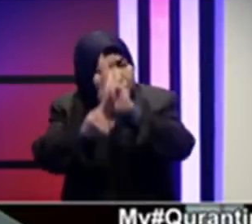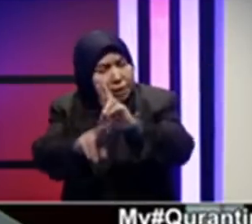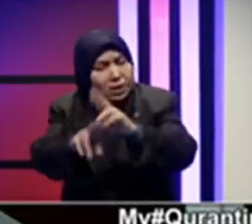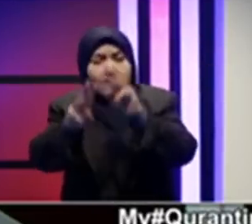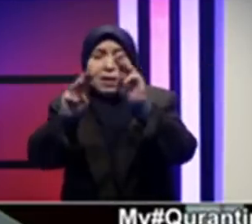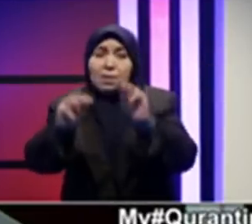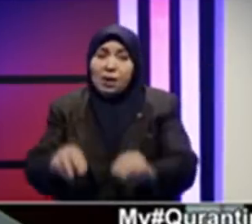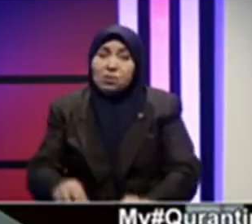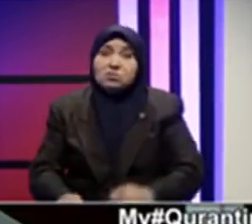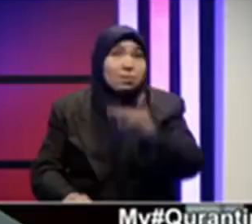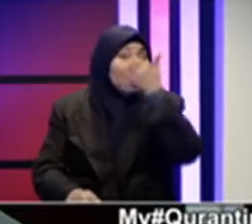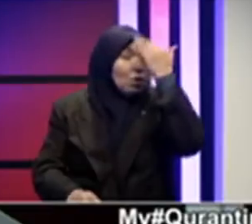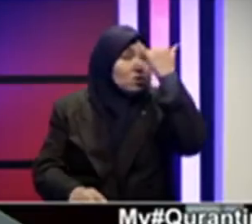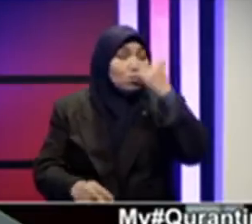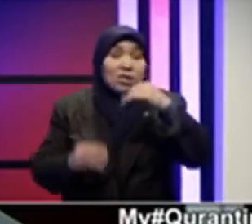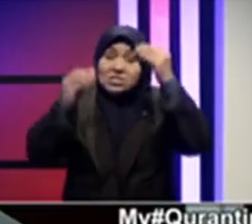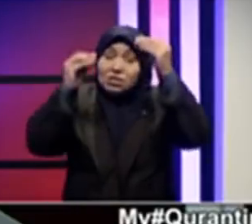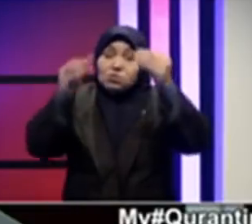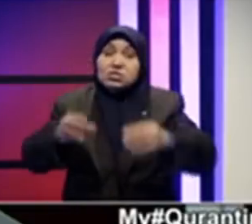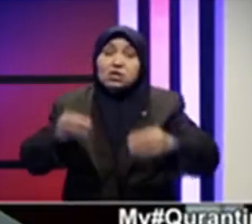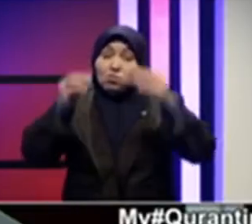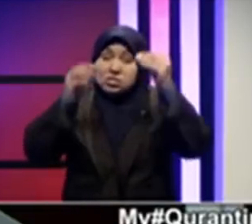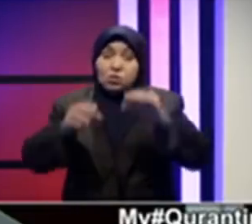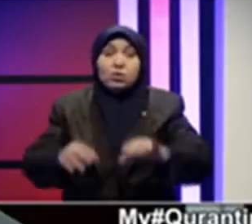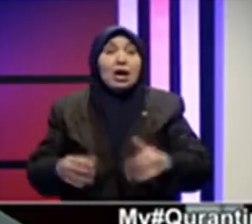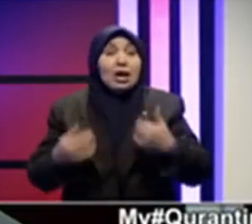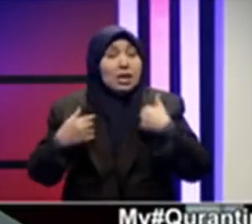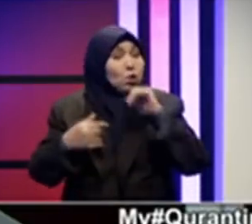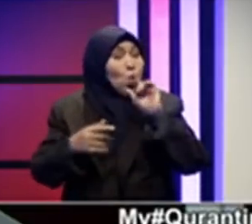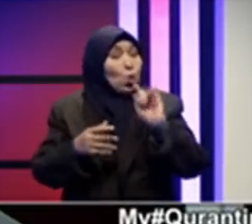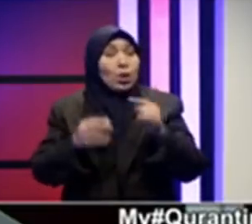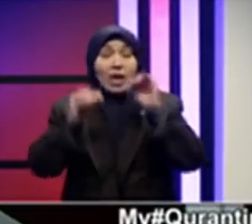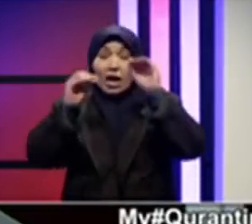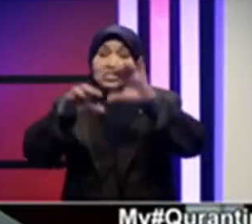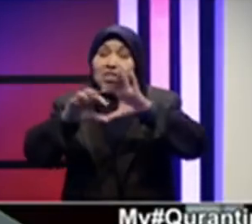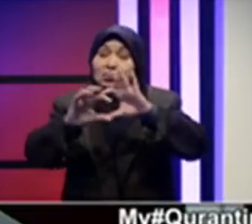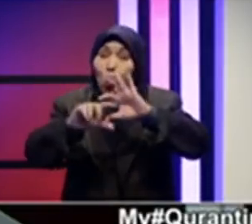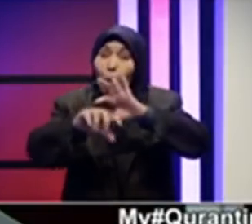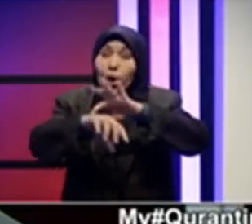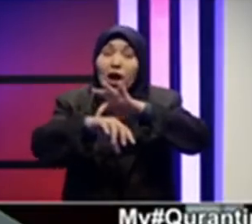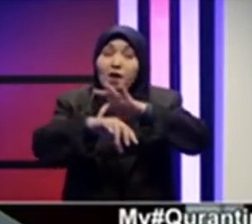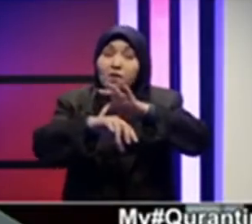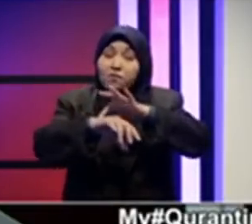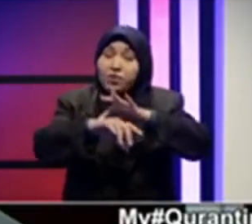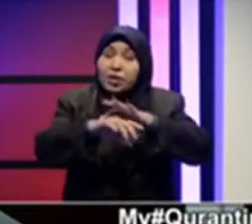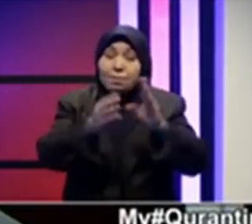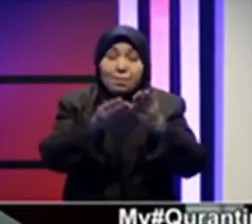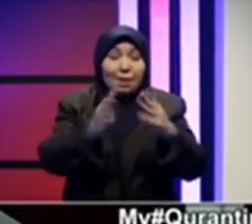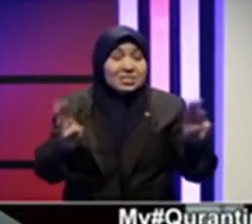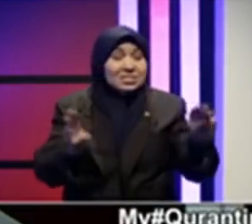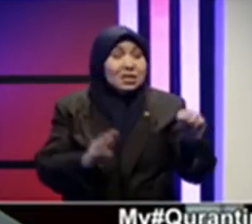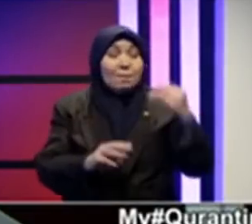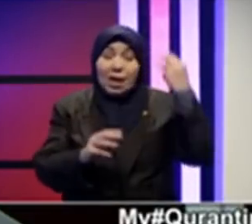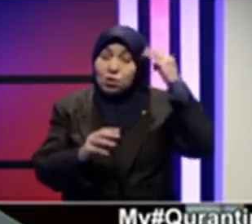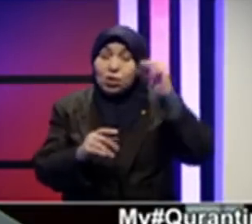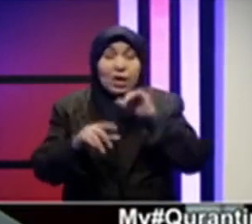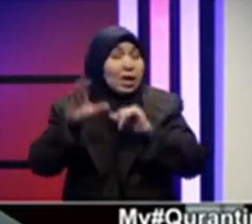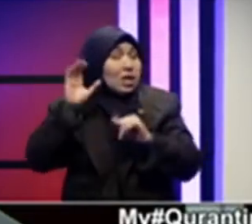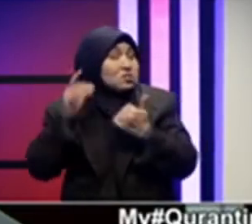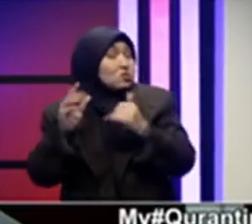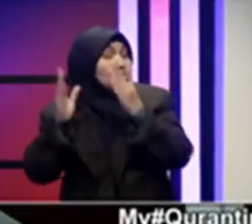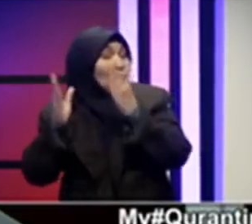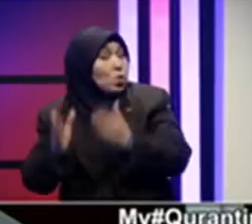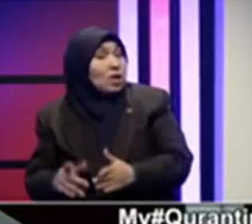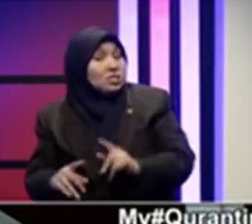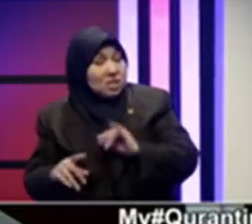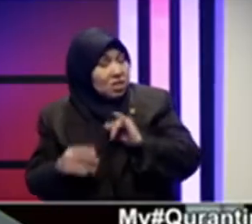apa? Kerana tuan-tuan, cikgu-cikgu yang ada bukan sekadar mengajar geografi bahasa Melayu, ya, bukan sekadar dengar seorang-seorang dekat rumah, tetapi oh,